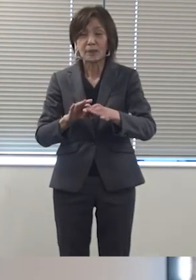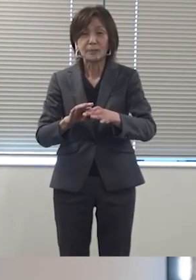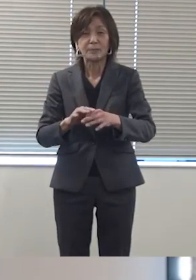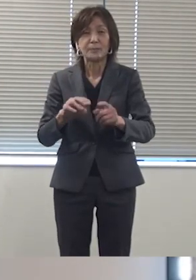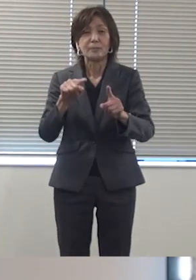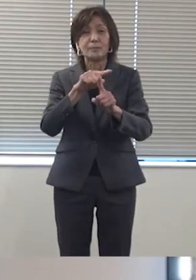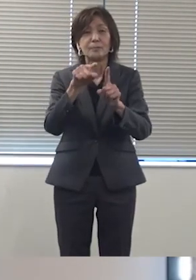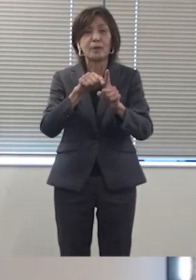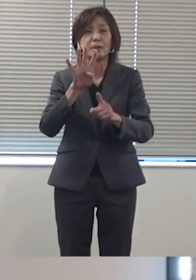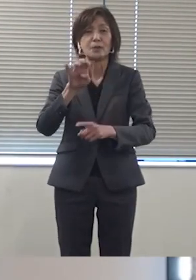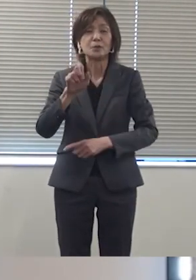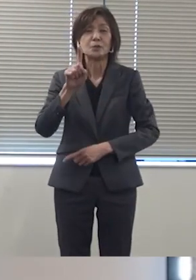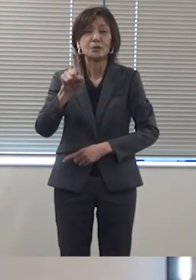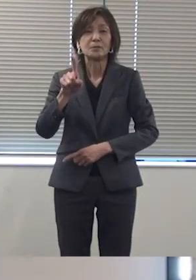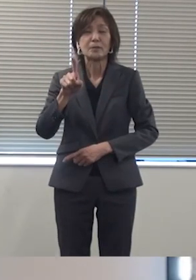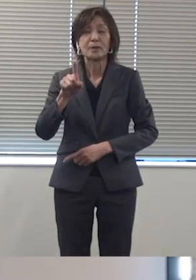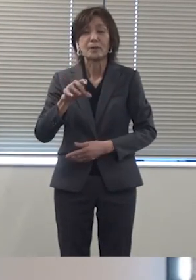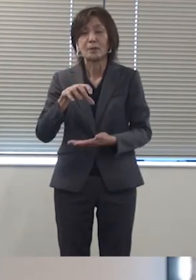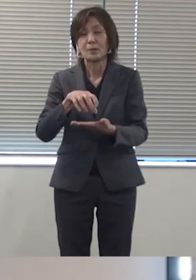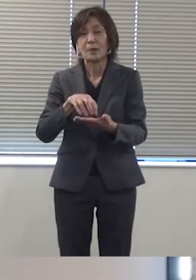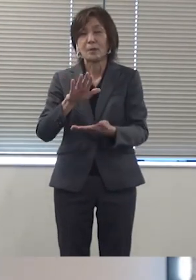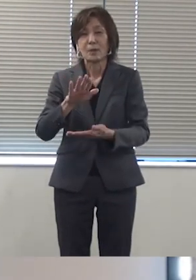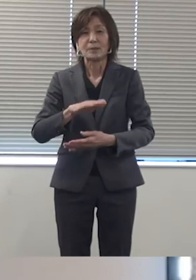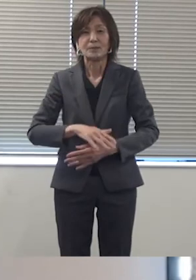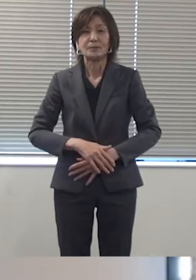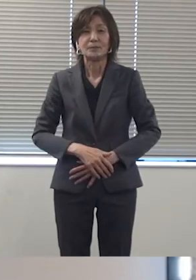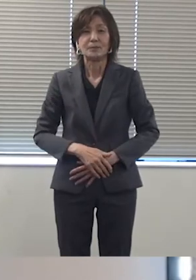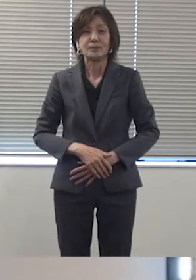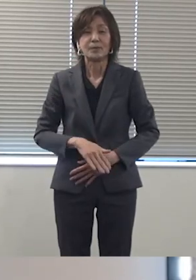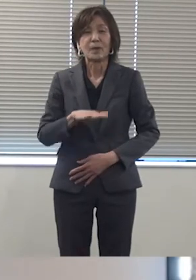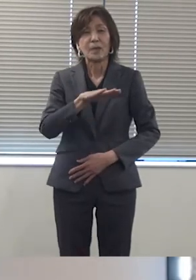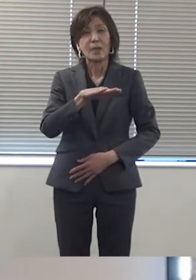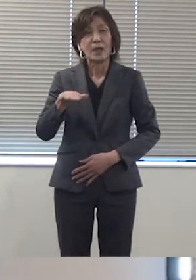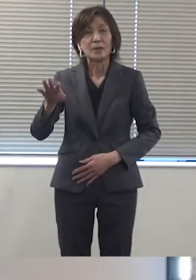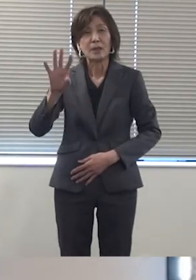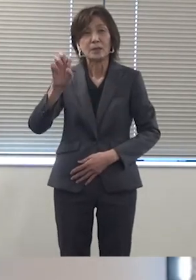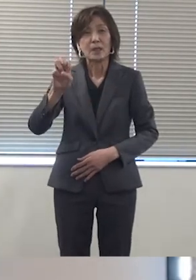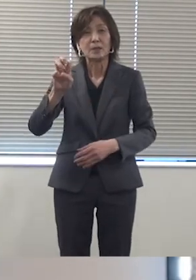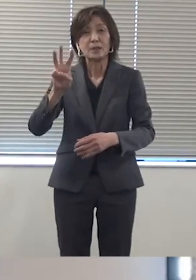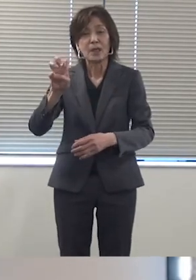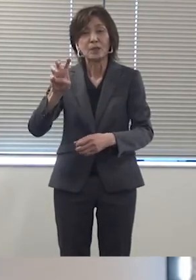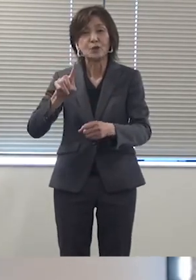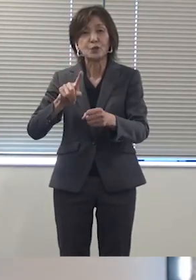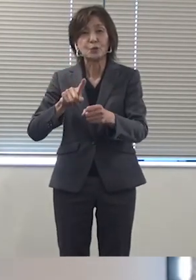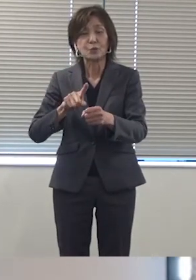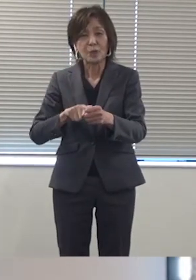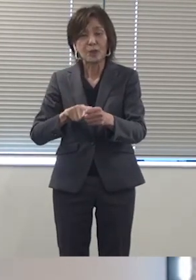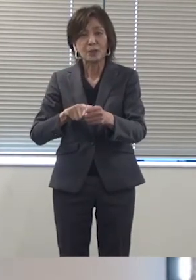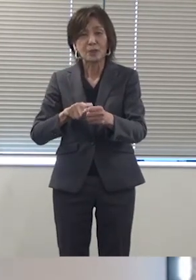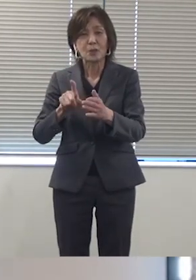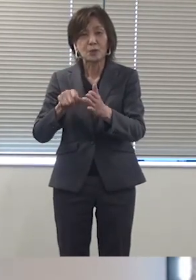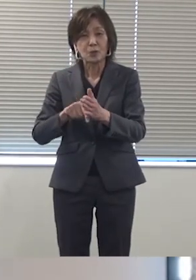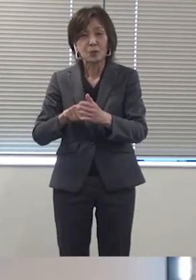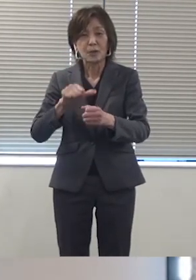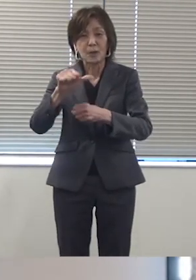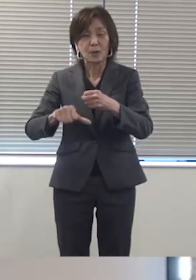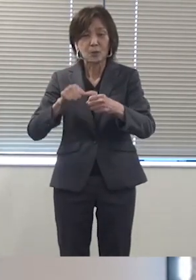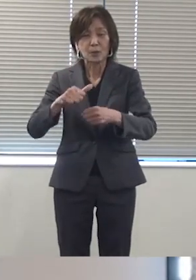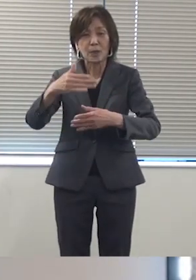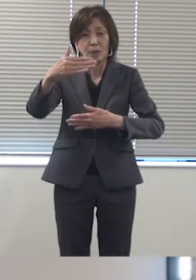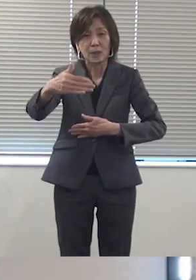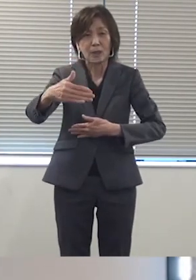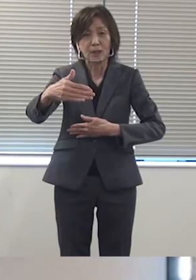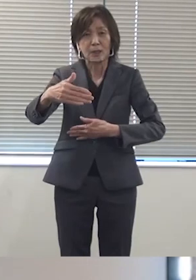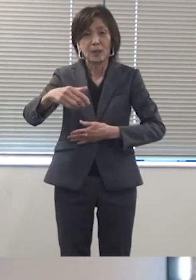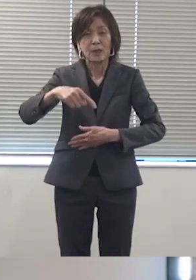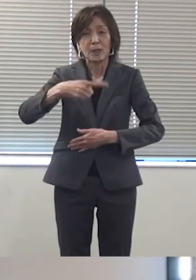間で117億円の収支不足が見込まれておりました。先ほど申し上げましたように、さまざまな取り組みを行いながら、今現在でいうと